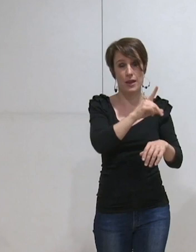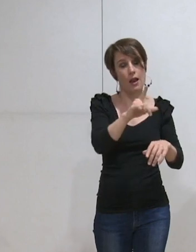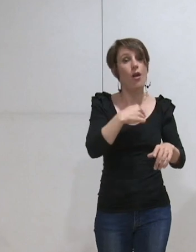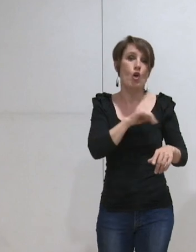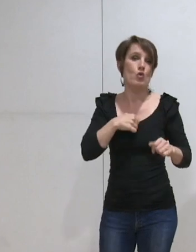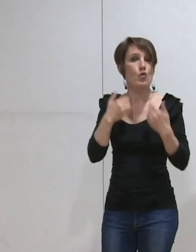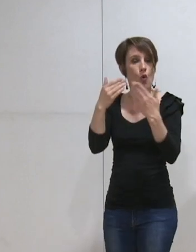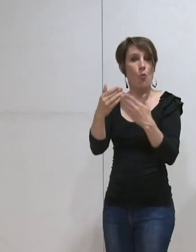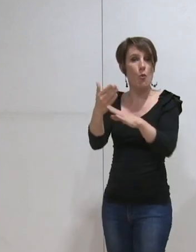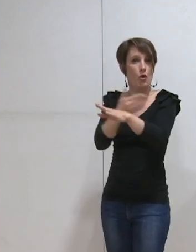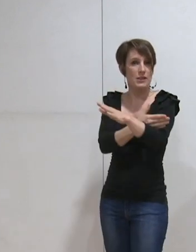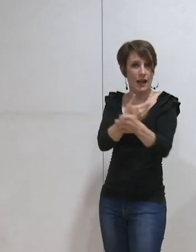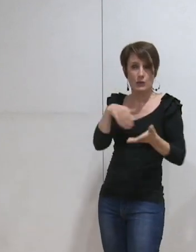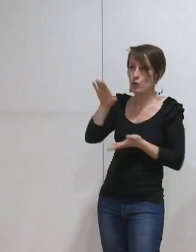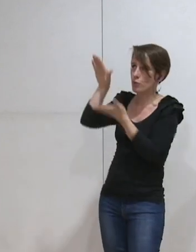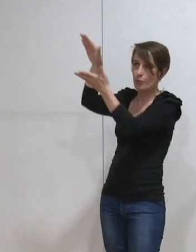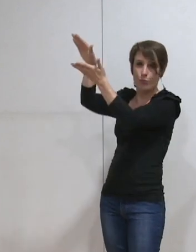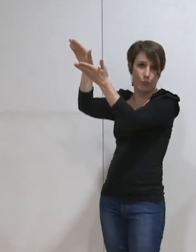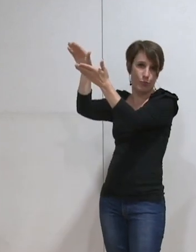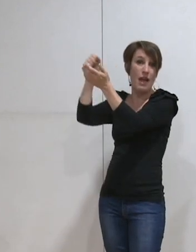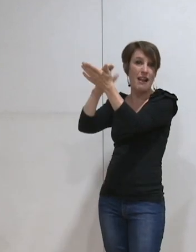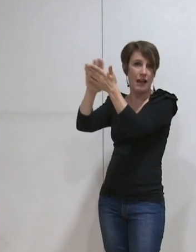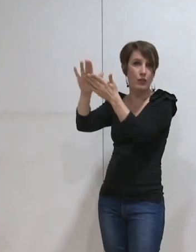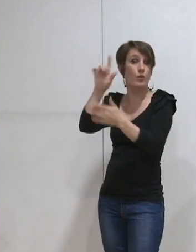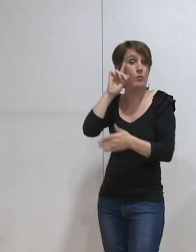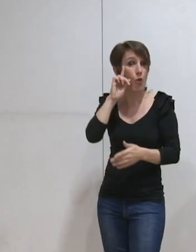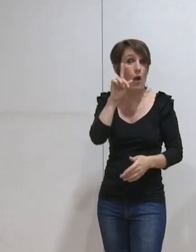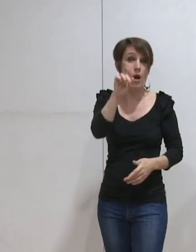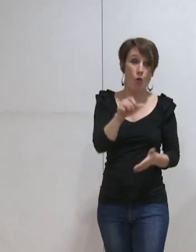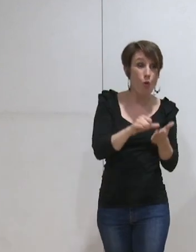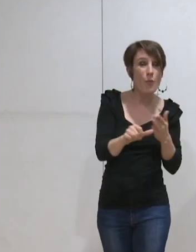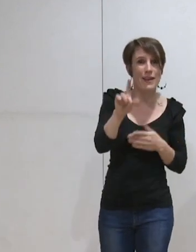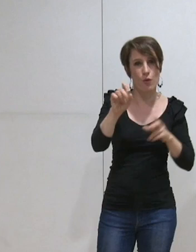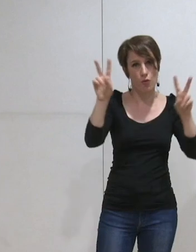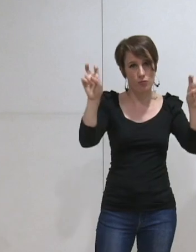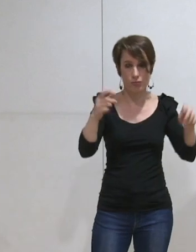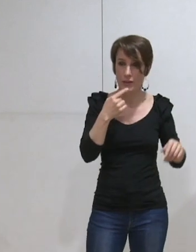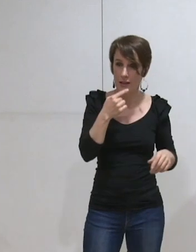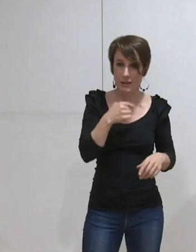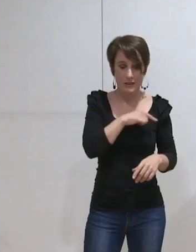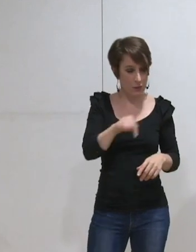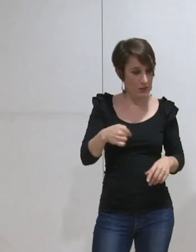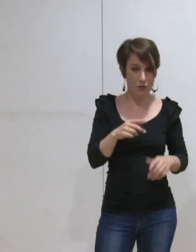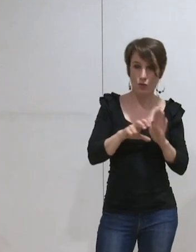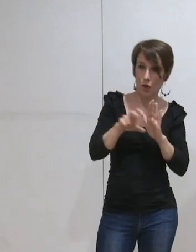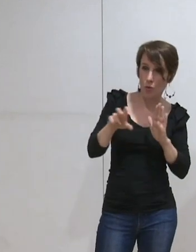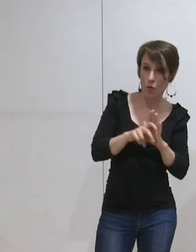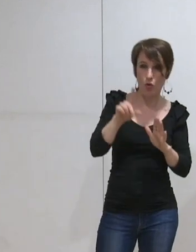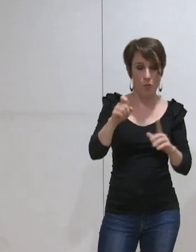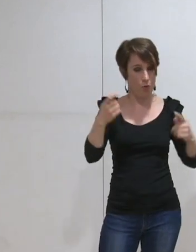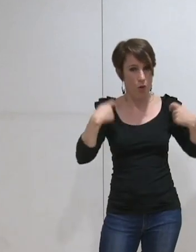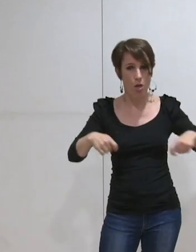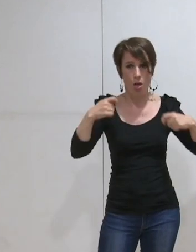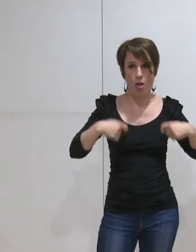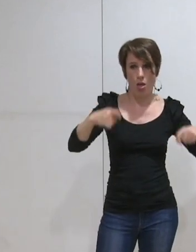gratuit selon le principe de l'au pay Lau les dépenses et investissements effectués par la collectivité au titre de ce service public étant